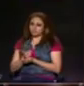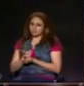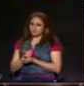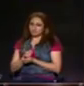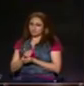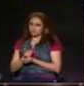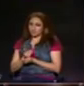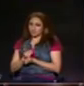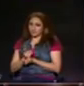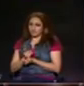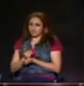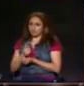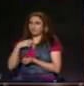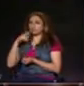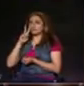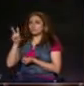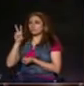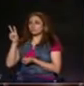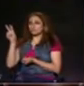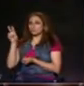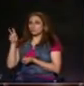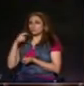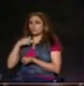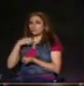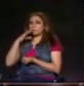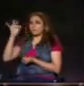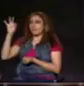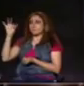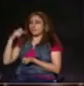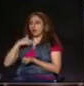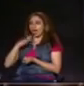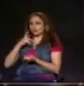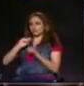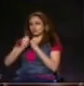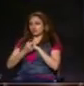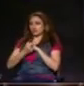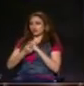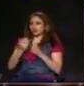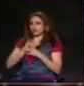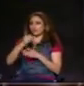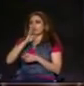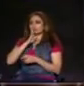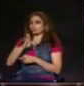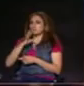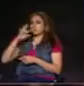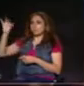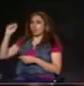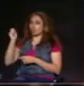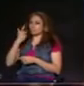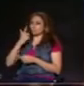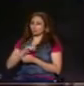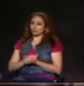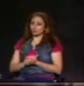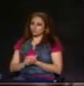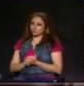ده يعني دي من الحاجات اللي انا بشوفها عيوب قاتلة فيا، واتمنى اغيرها وبحاول وبشتغل عليها فعلا. ايه الحاجة اللي انت ندمان